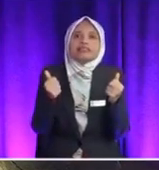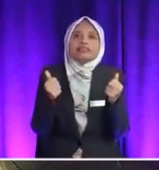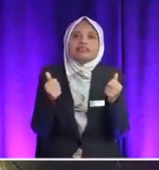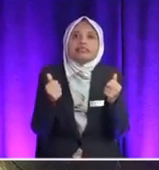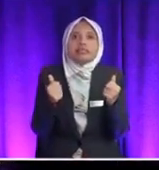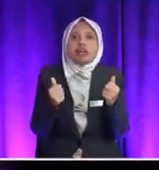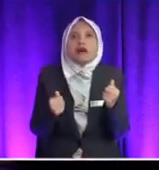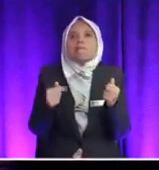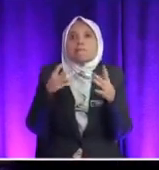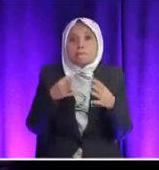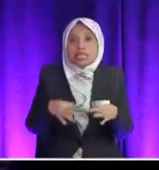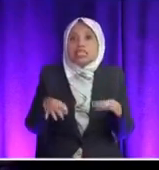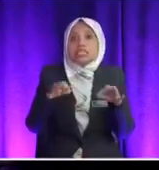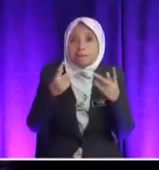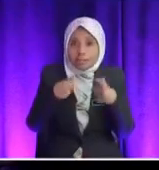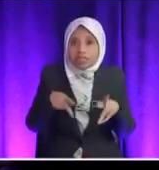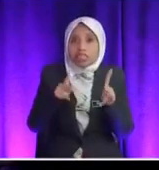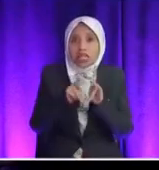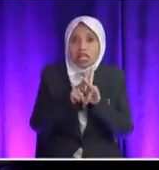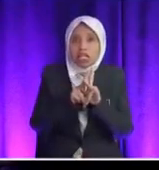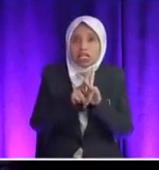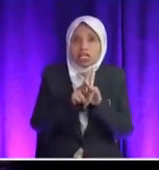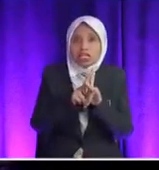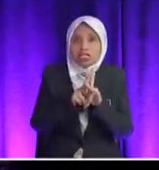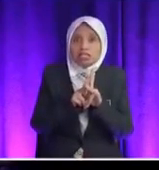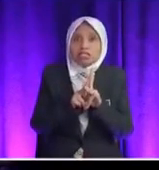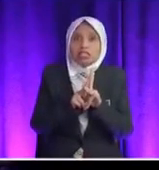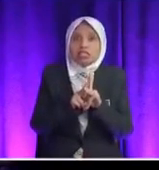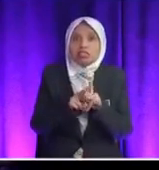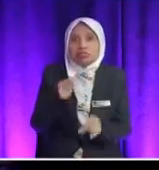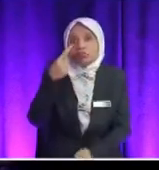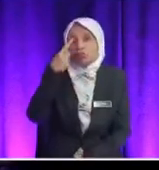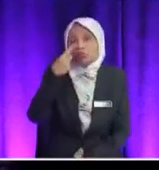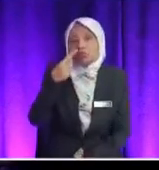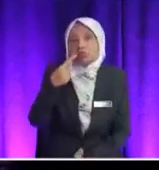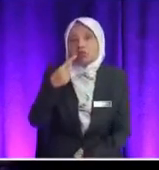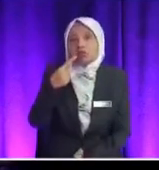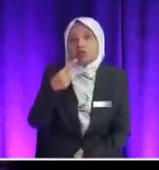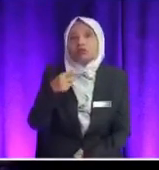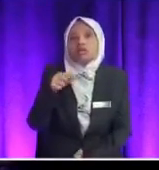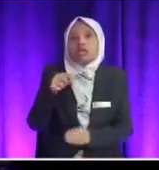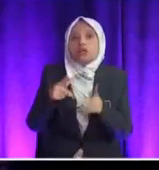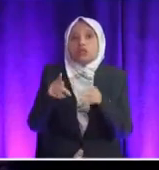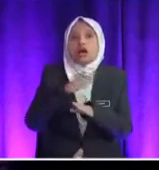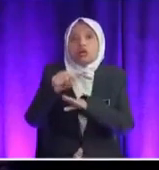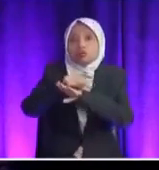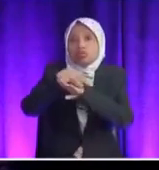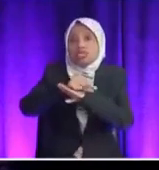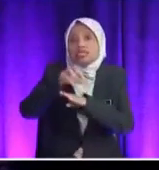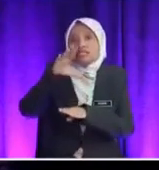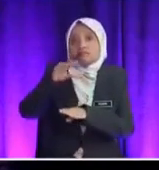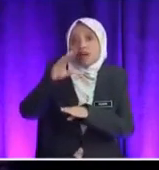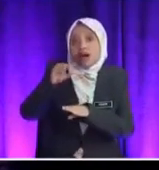suatu pentingnya simulator bawah sebab kalau kita buah split soalnya vizi catat untuk